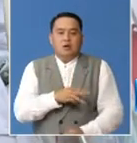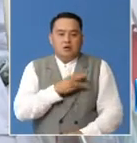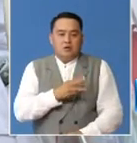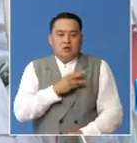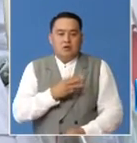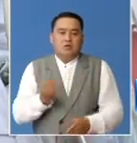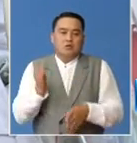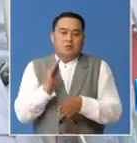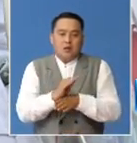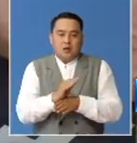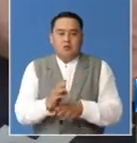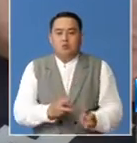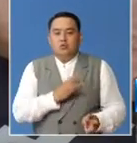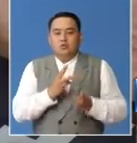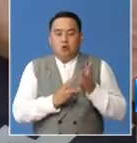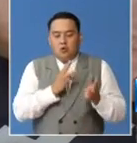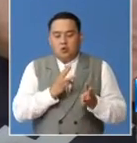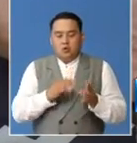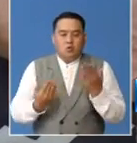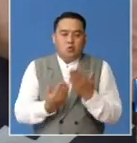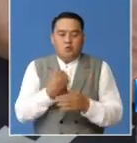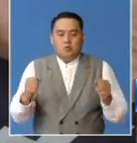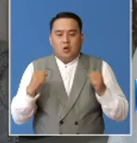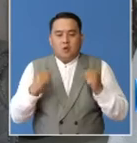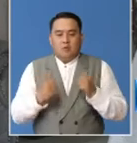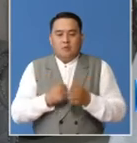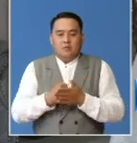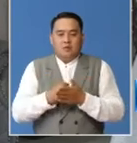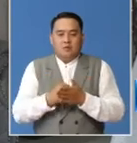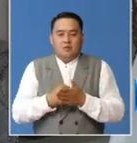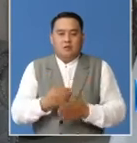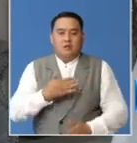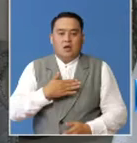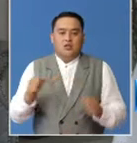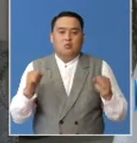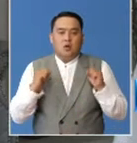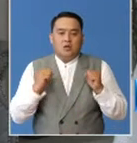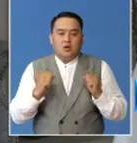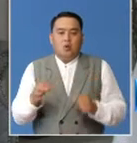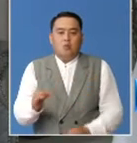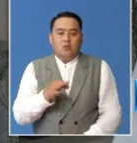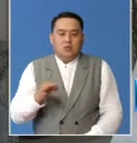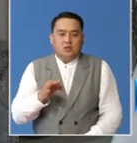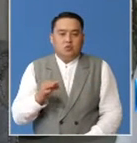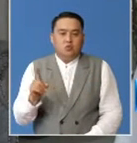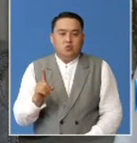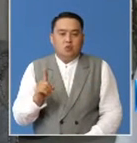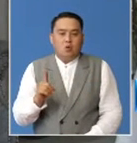придают дополнительную уверенность и вдохновляют на свершение новых спортивных подвигов. Что касается наших спортсменов области, то